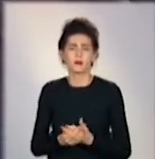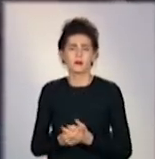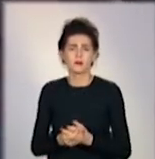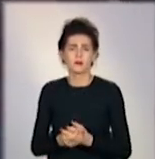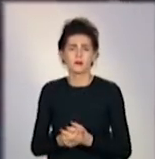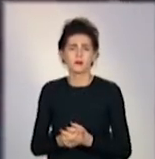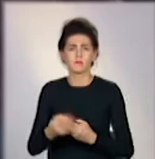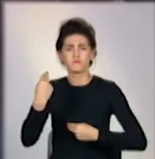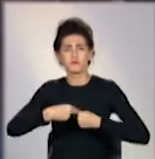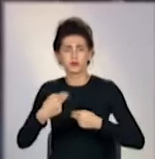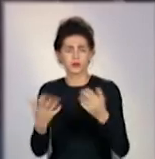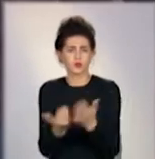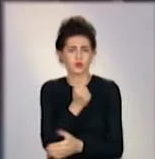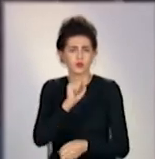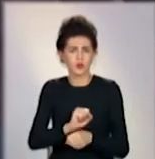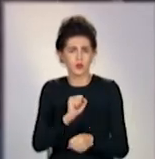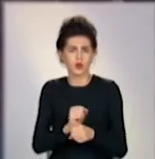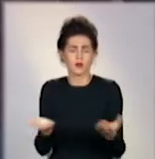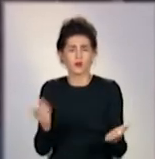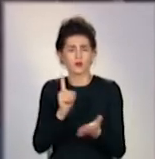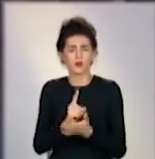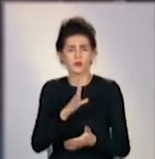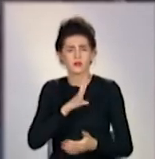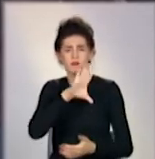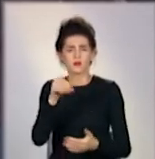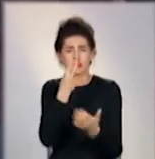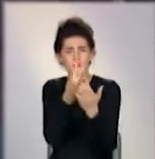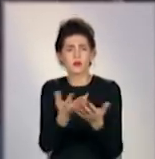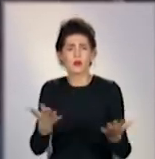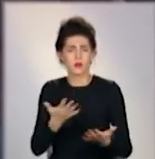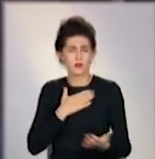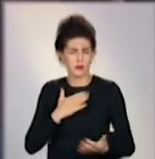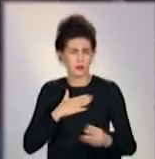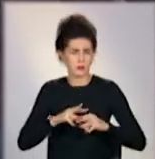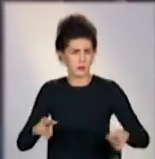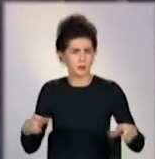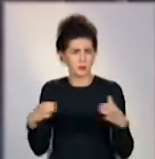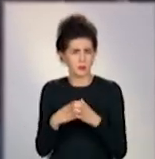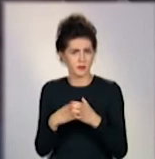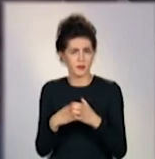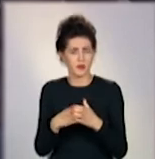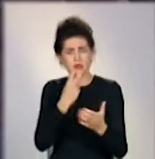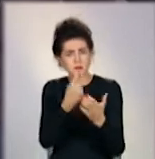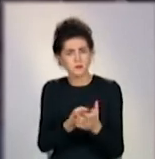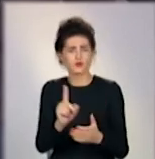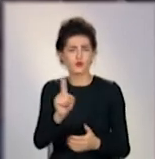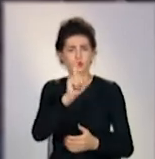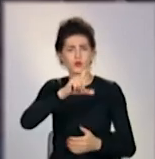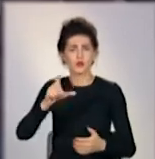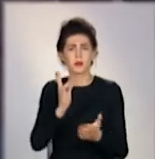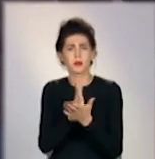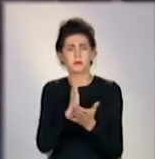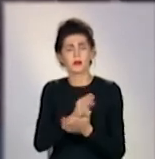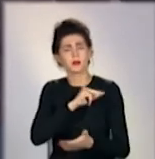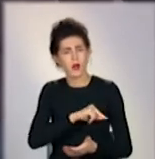Иному мешает. А в принципе это должно смотреть правительство наше и смотреть, чтобы люди имели